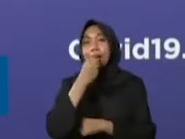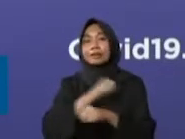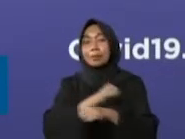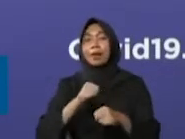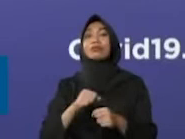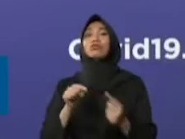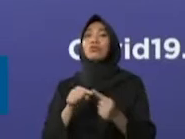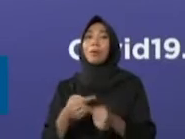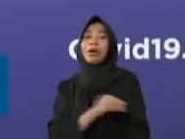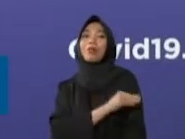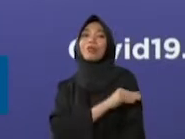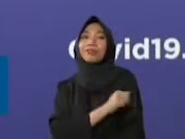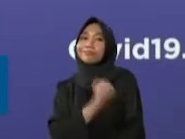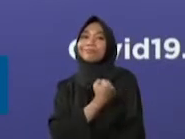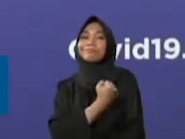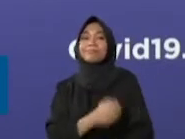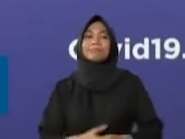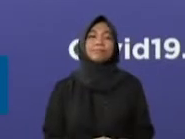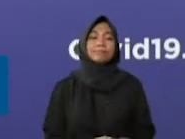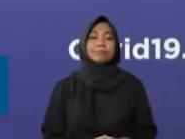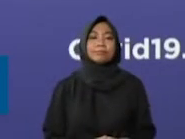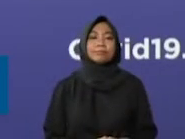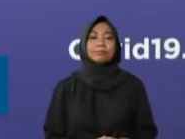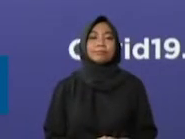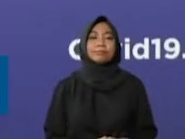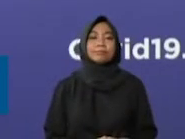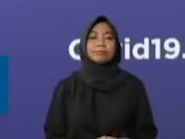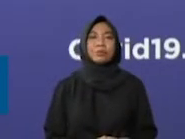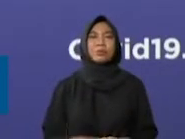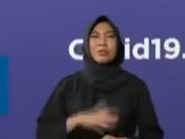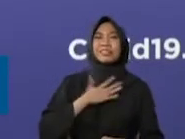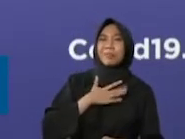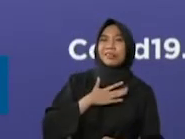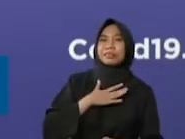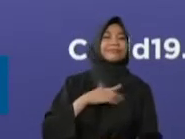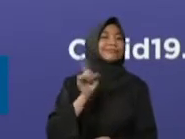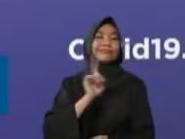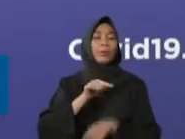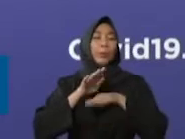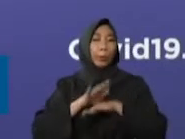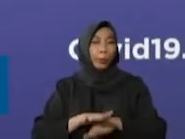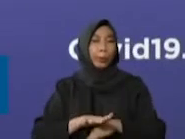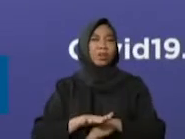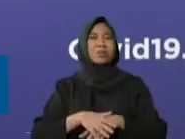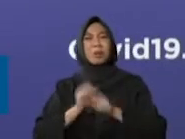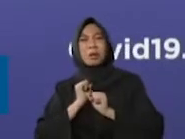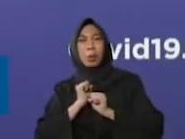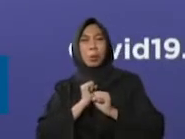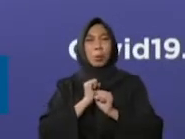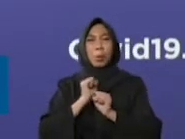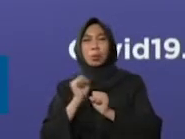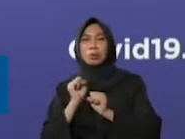imunitas kita Disamping itu hindari kecemasan yang tidak perlu hindari ketakutan